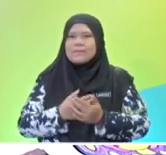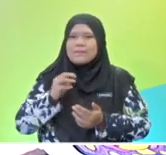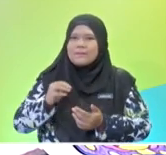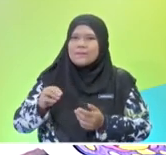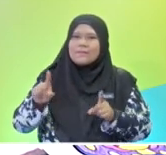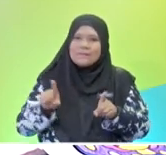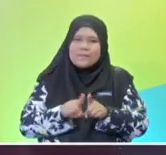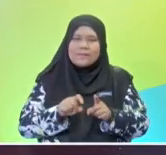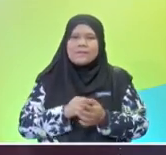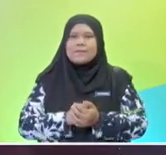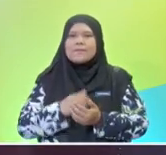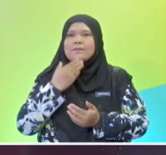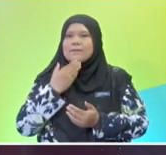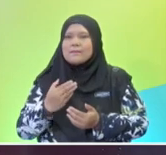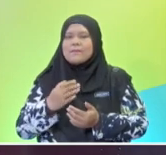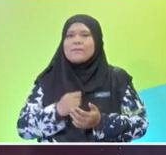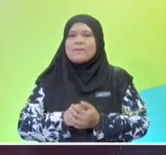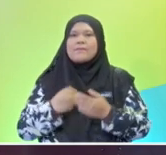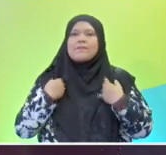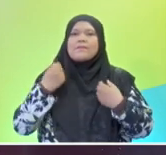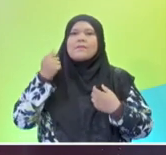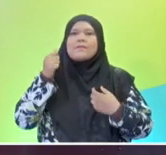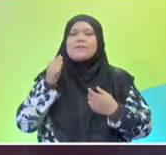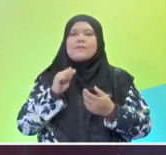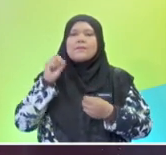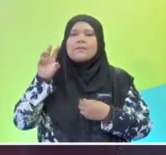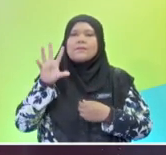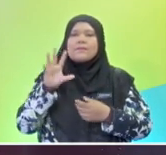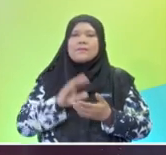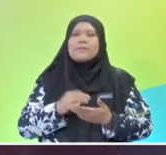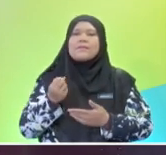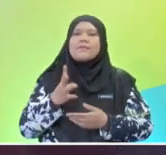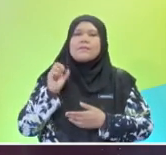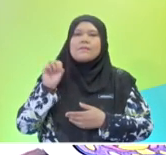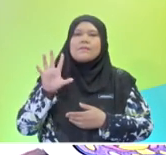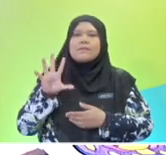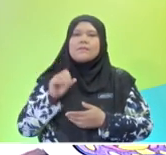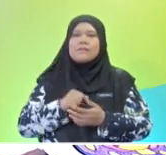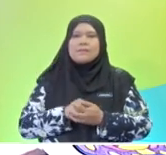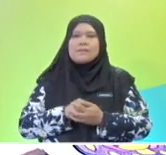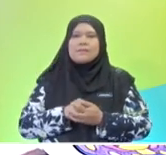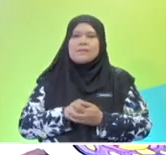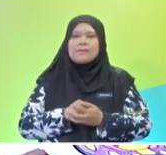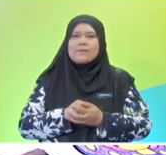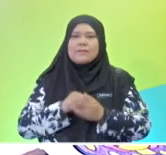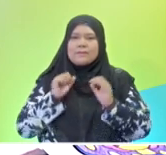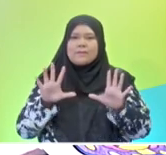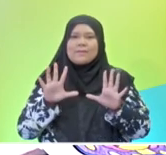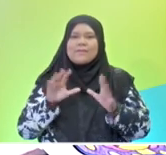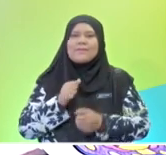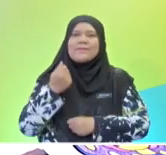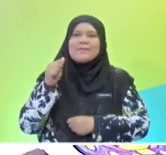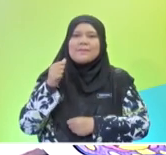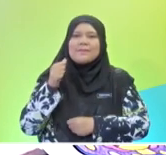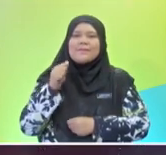rumah. Terima kasih cikgu. Kalau ada 10 bintang, cikgu nak bagi saya berapa bintang? Cikgu nak berikan 10 bintang 10